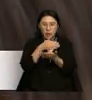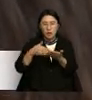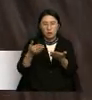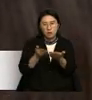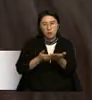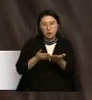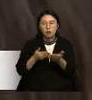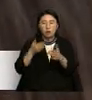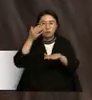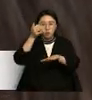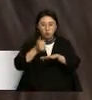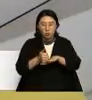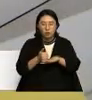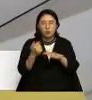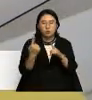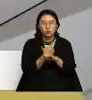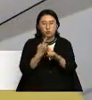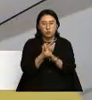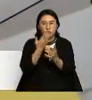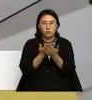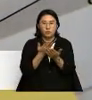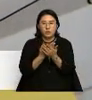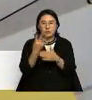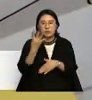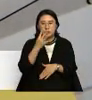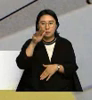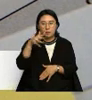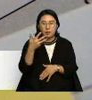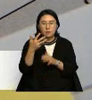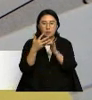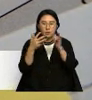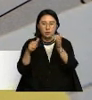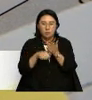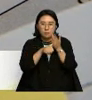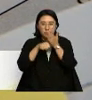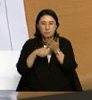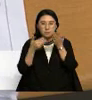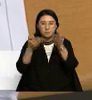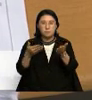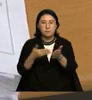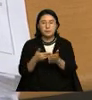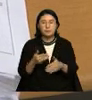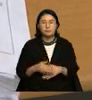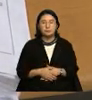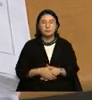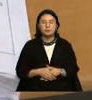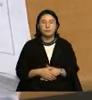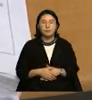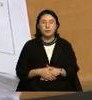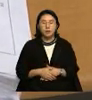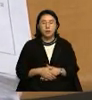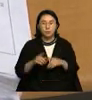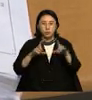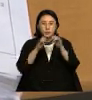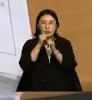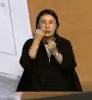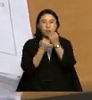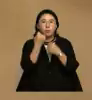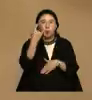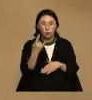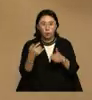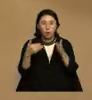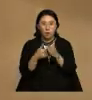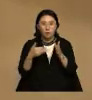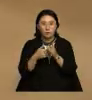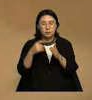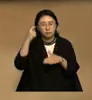나눈 결과라며 경계를 수정해달라는 4,800여 명의 서명부를 제출했습니다. 제대로 된 주민 설명회도